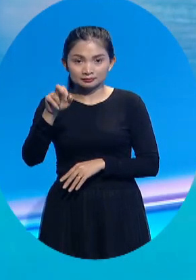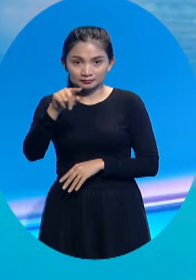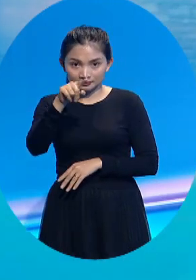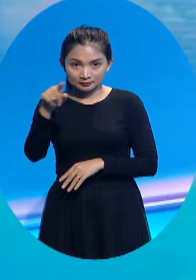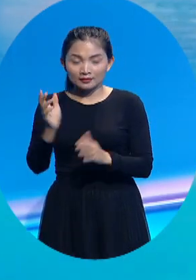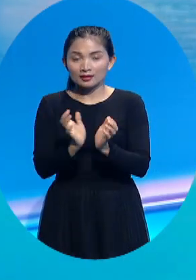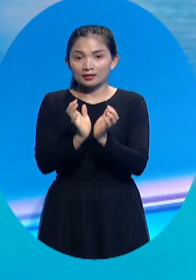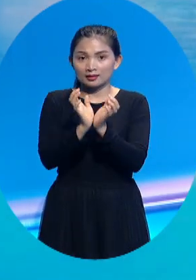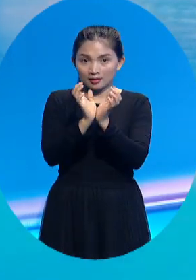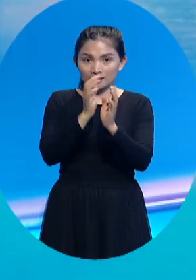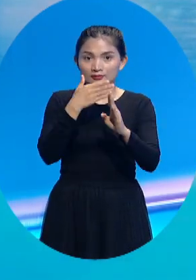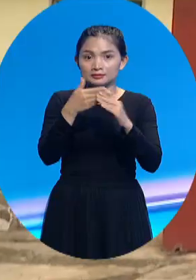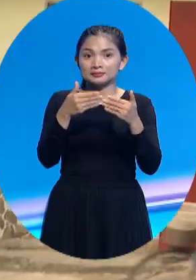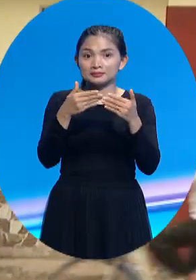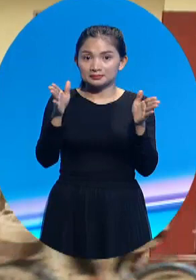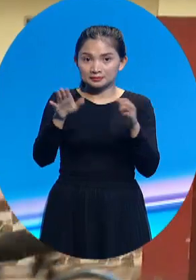2023-2024.